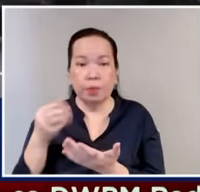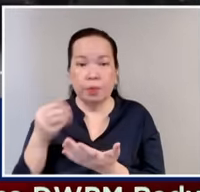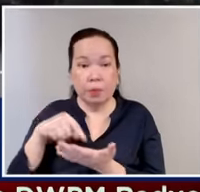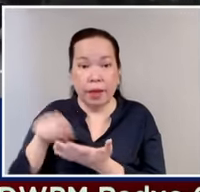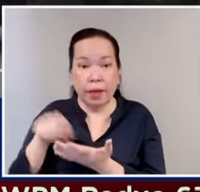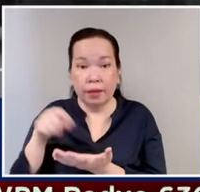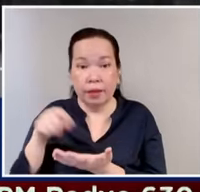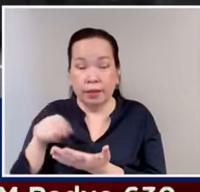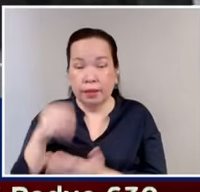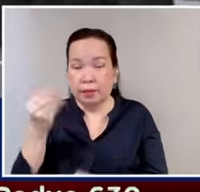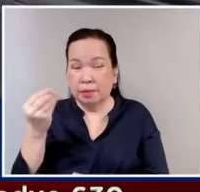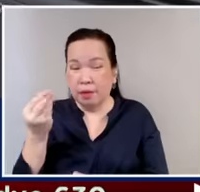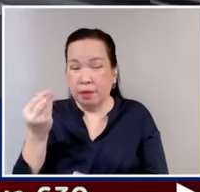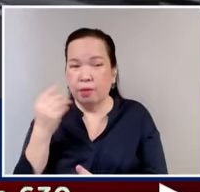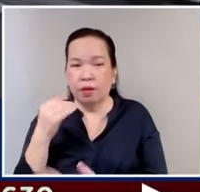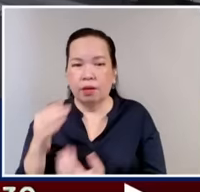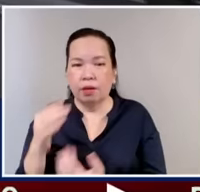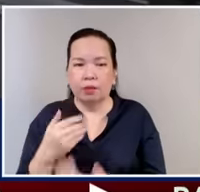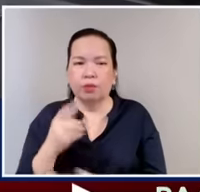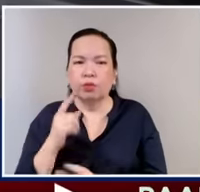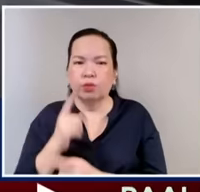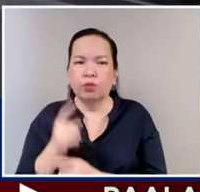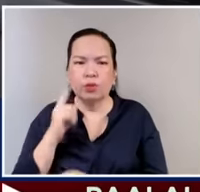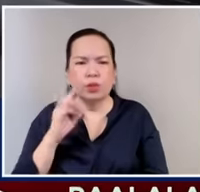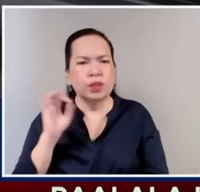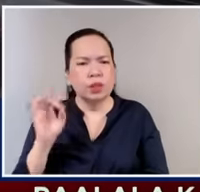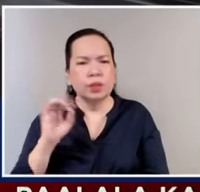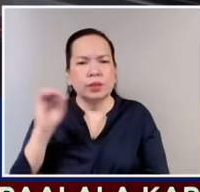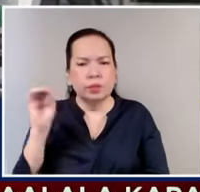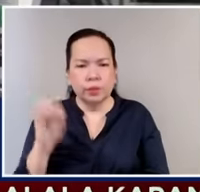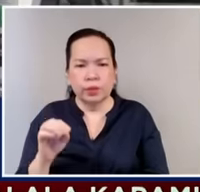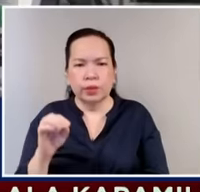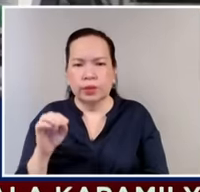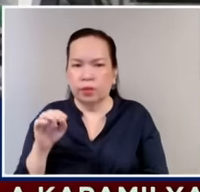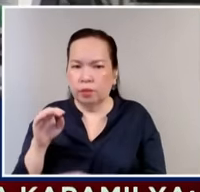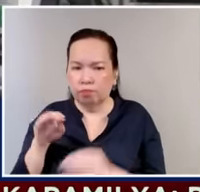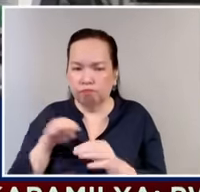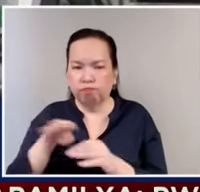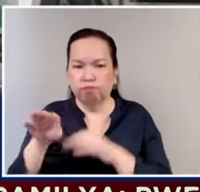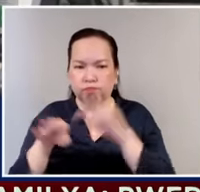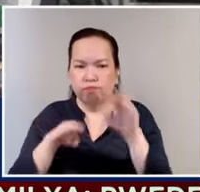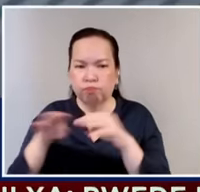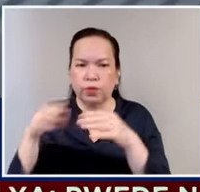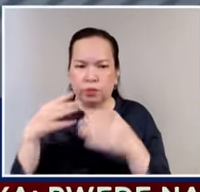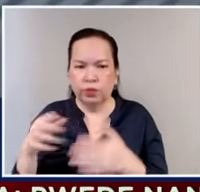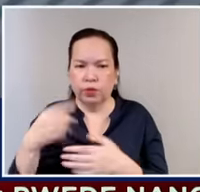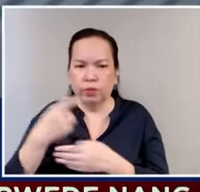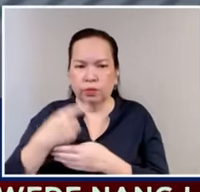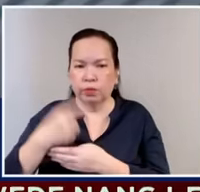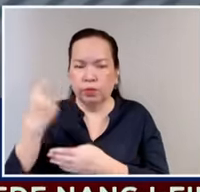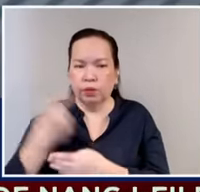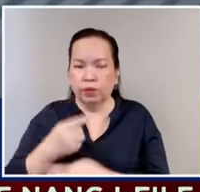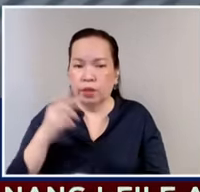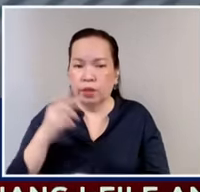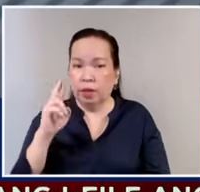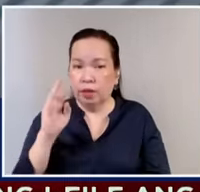pa tinatayang higit 80% na ng mga motoristang dumadaan dito ang naka-RFID. Yung